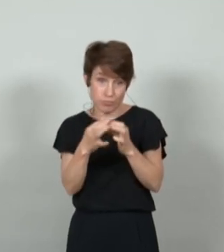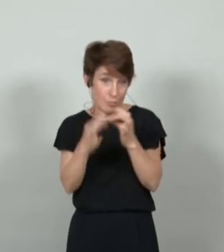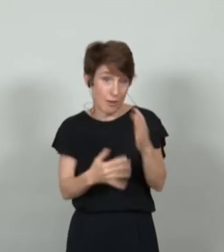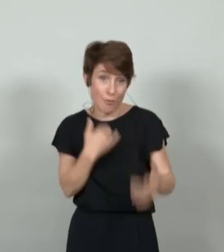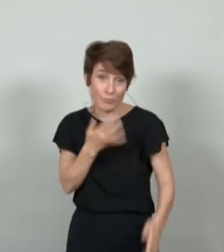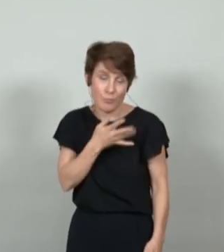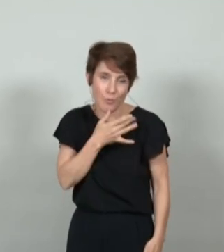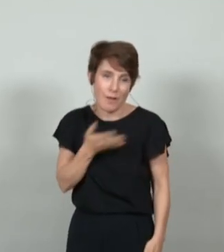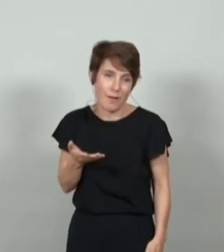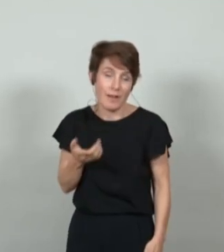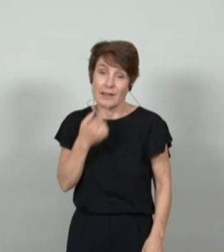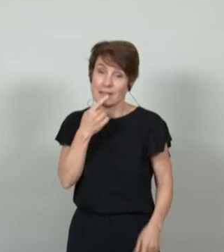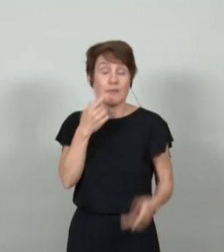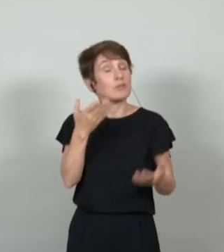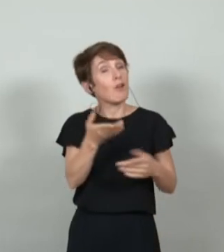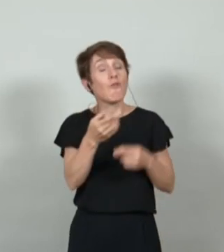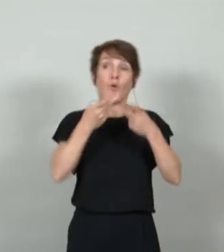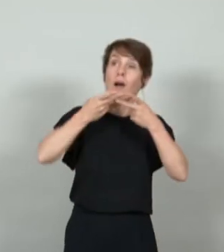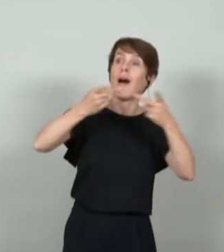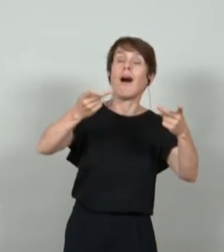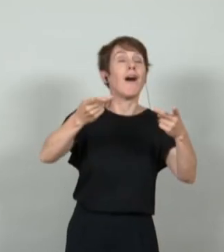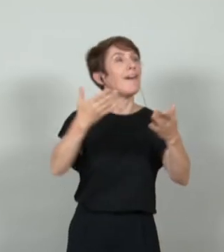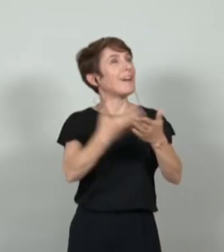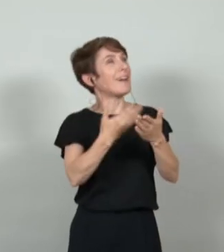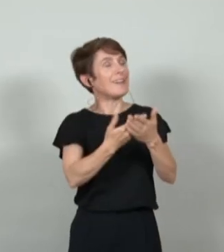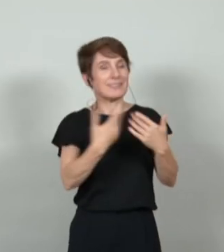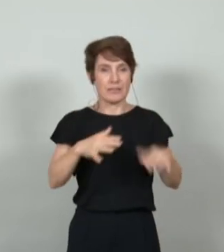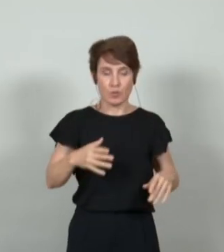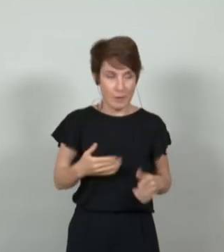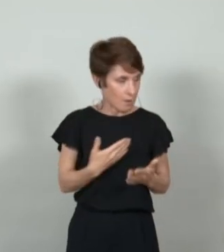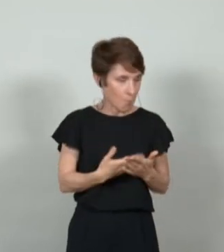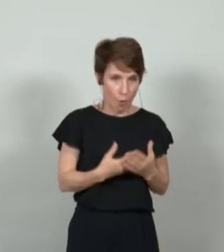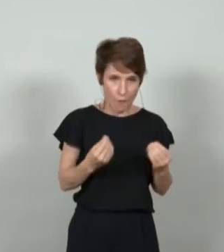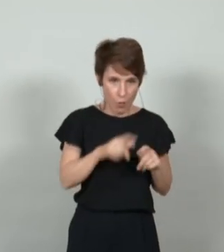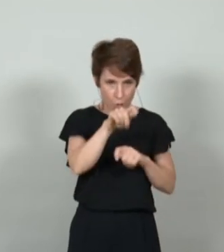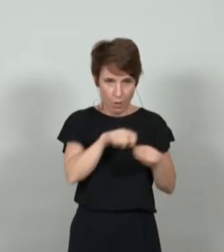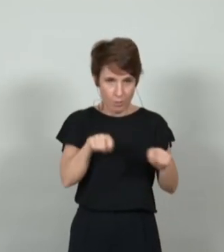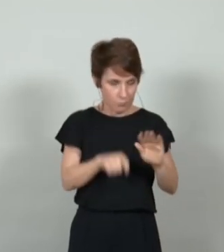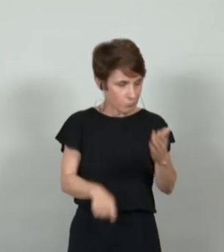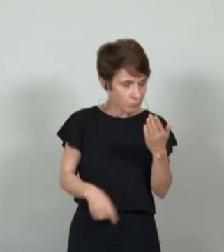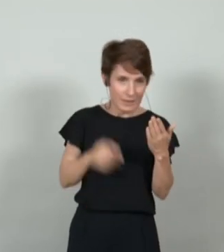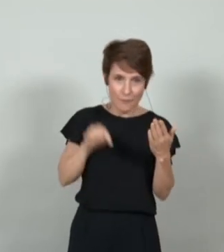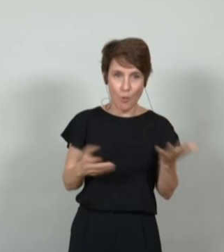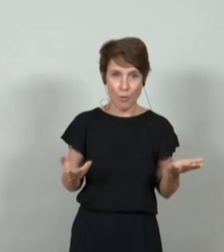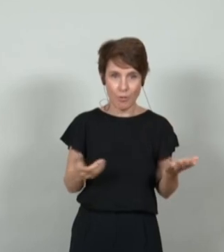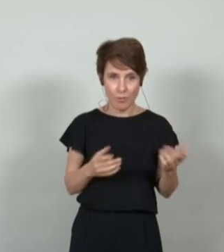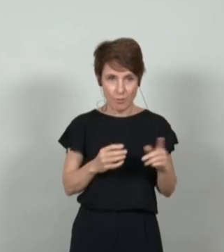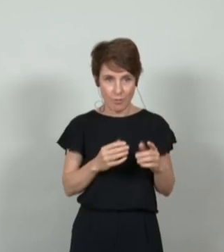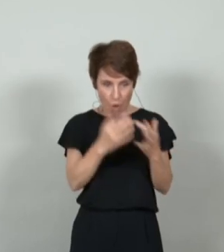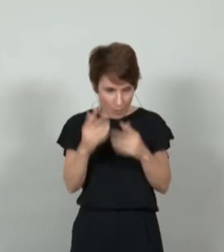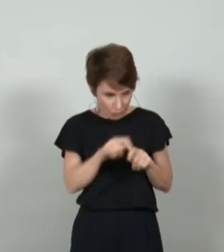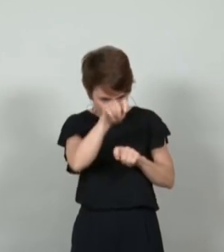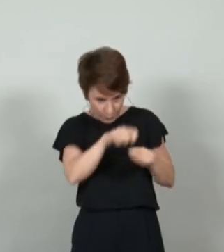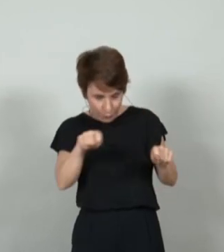affirmer ne suffit pas encore faut-il le mesurer sans évaluation possible il est donc difficile de